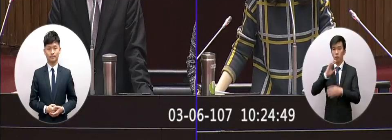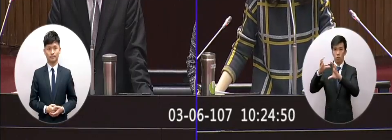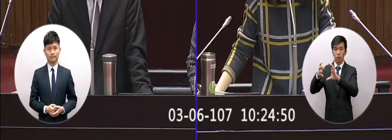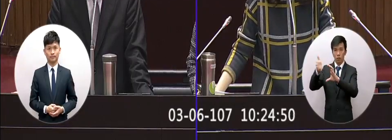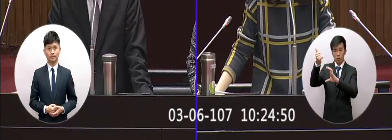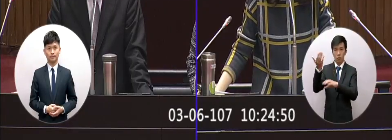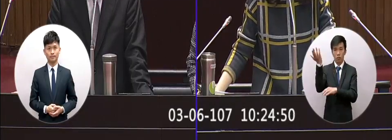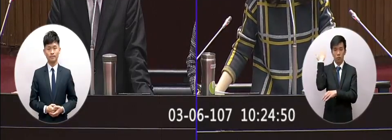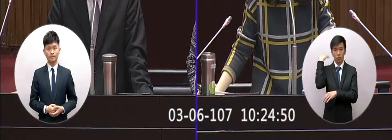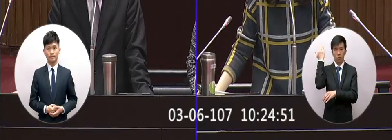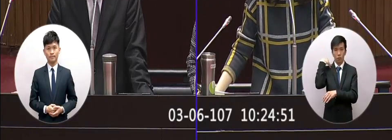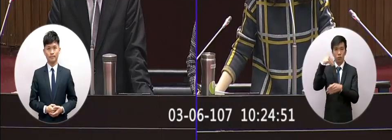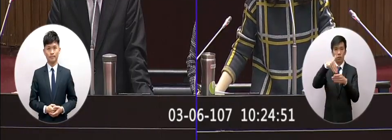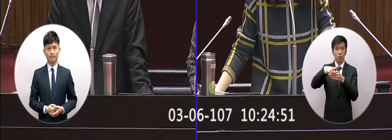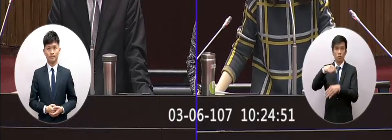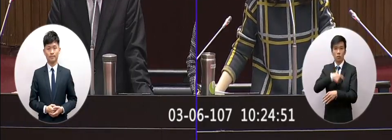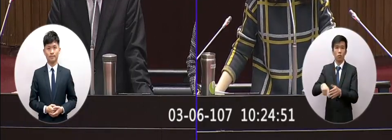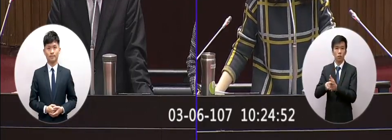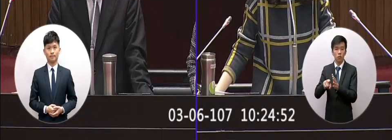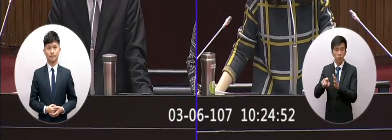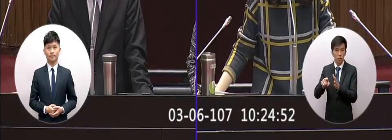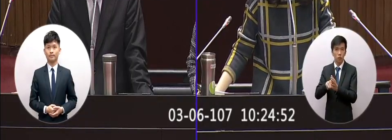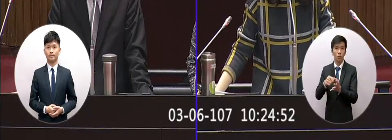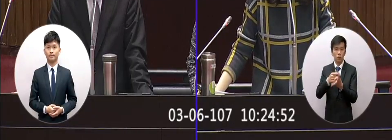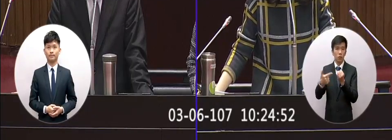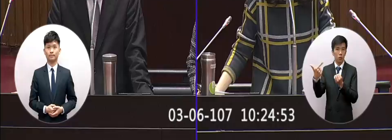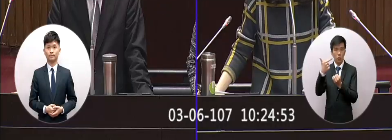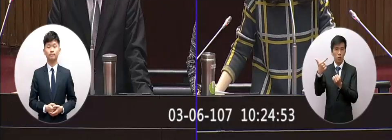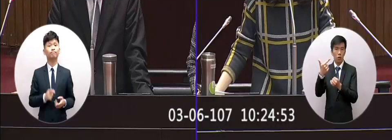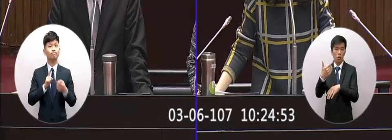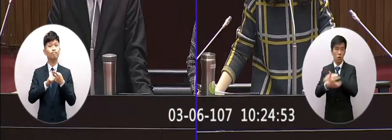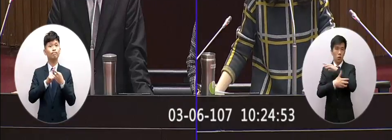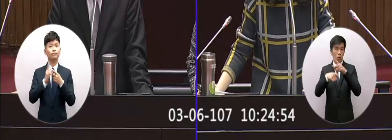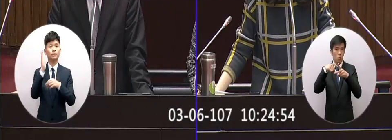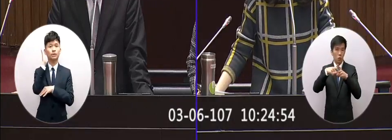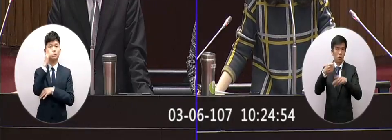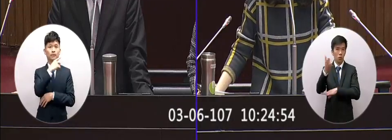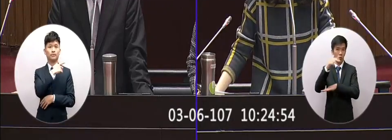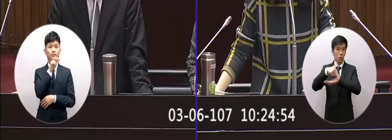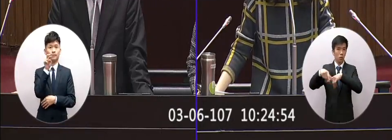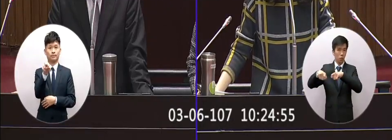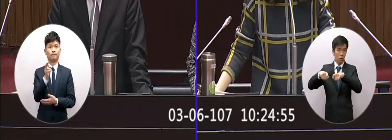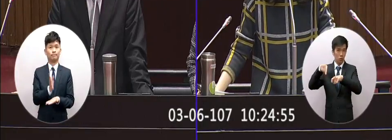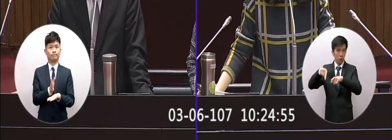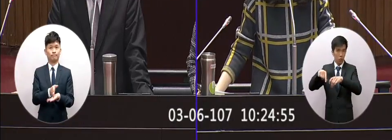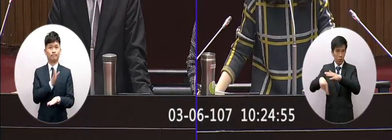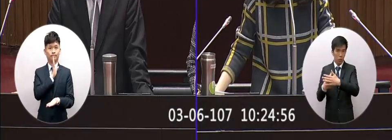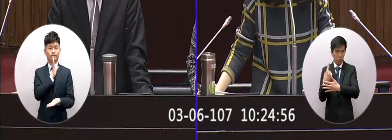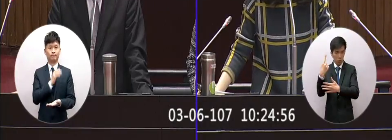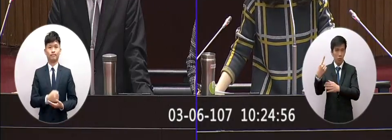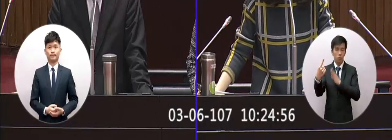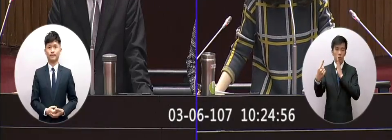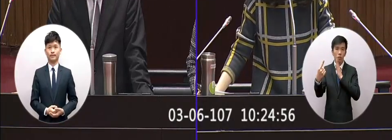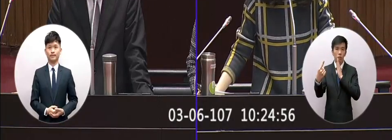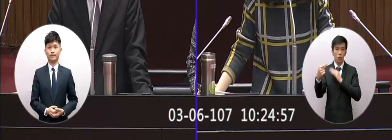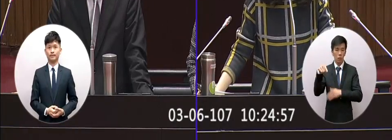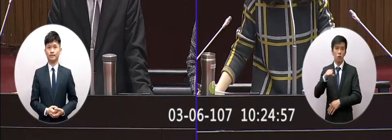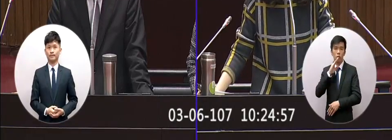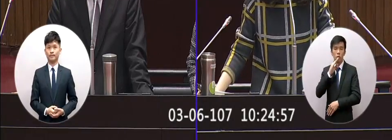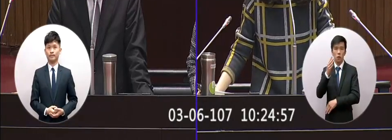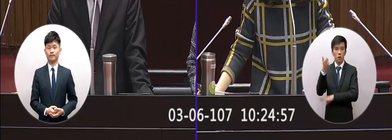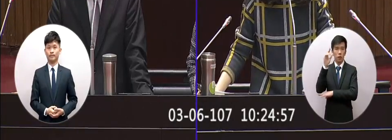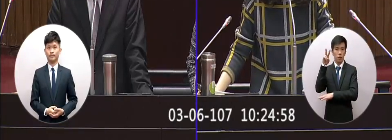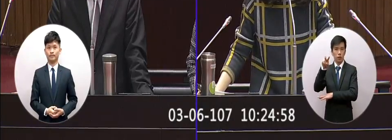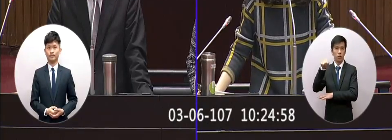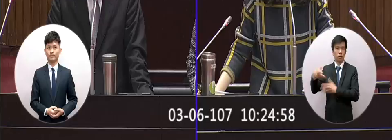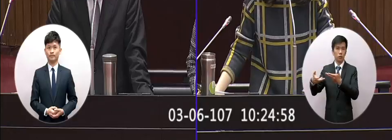在选举的时候的六大劳工政策之一， 是他的政见、哦。 这是他的政见。这我今天问的不是